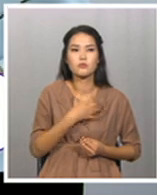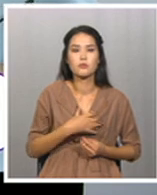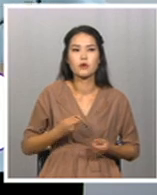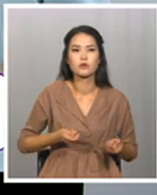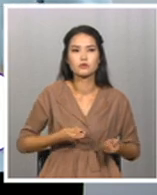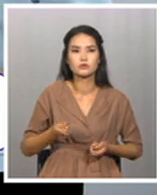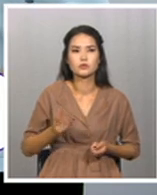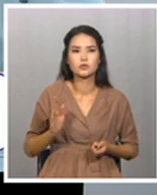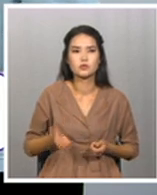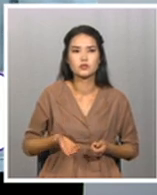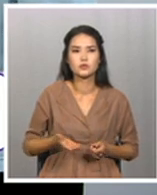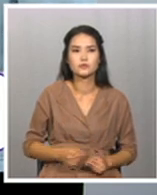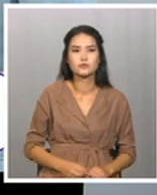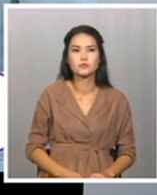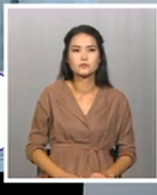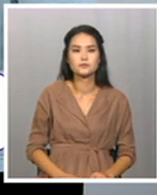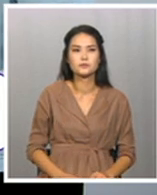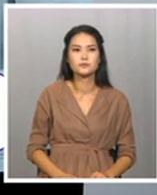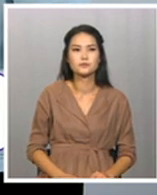рөл атқарады.